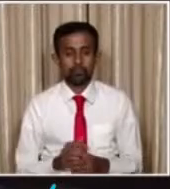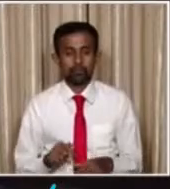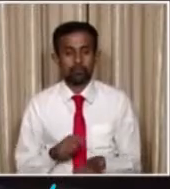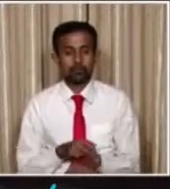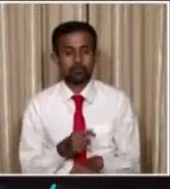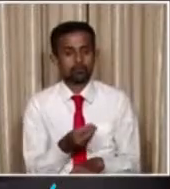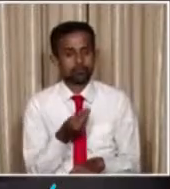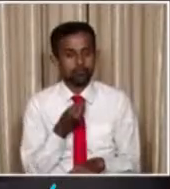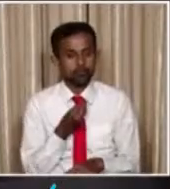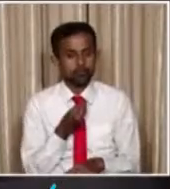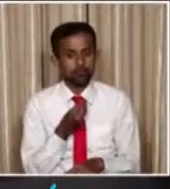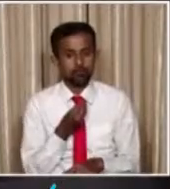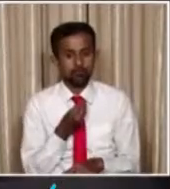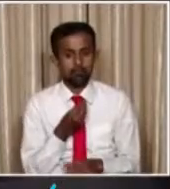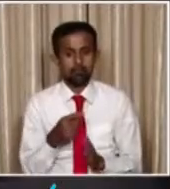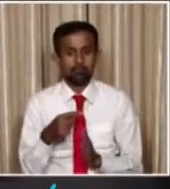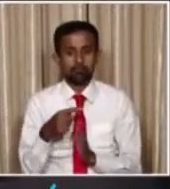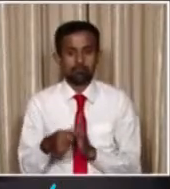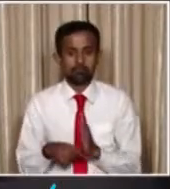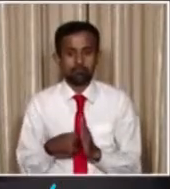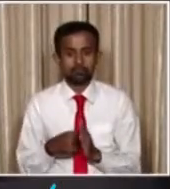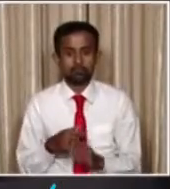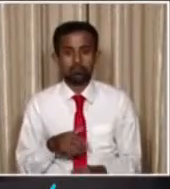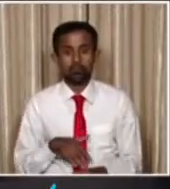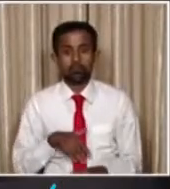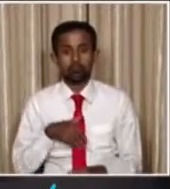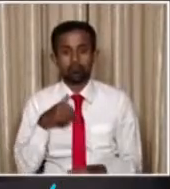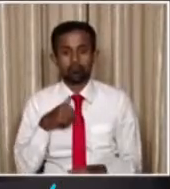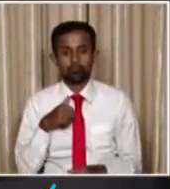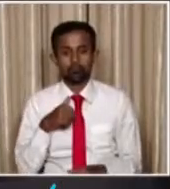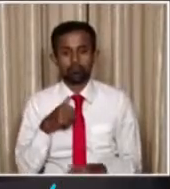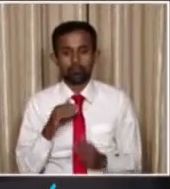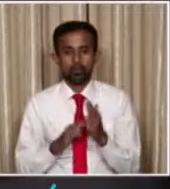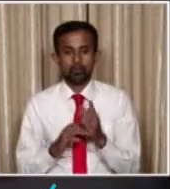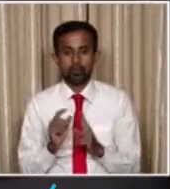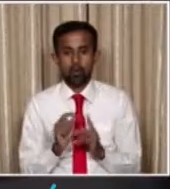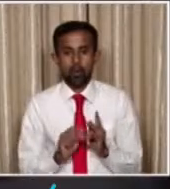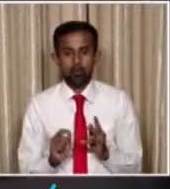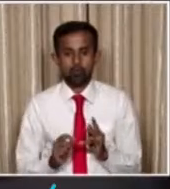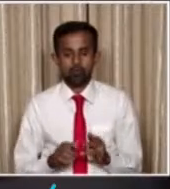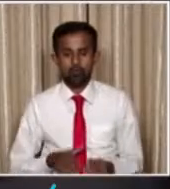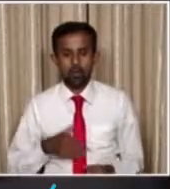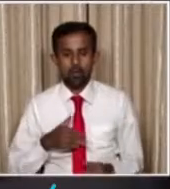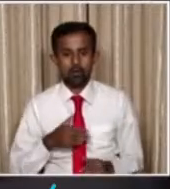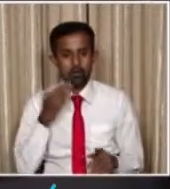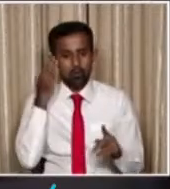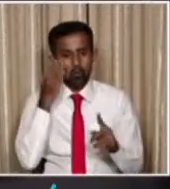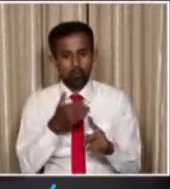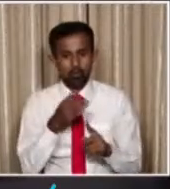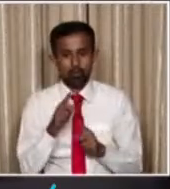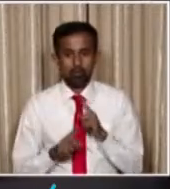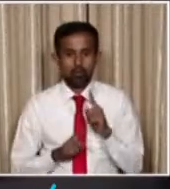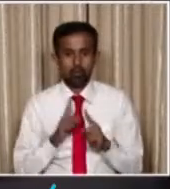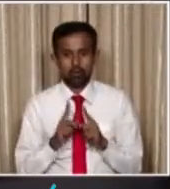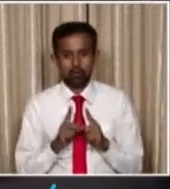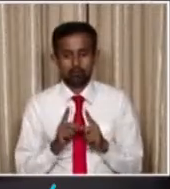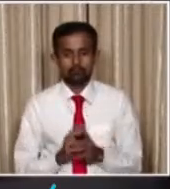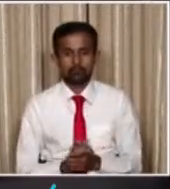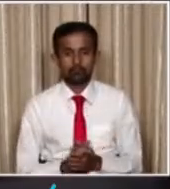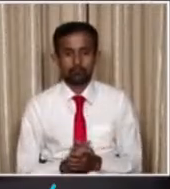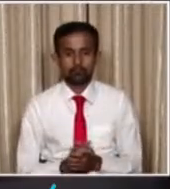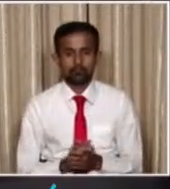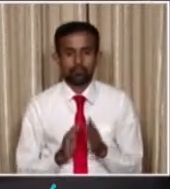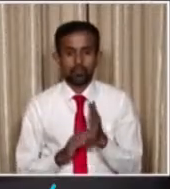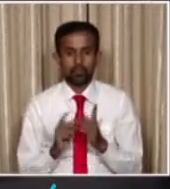බලපාදීම සම්බන්ධව මොකද රටේ ප්‍රධානම අමාත්‍යාංශයක් නැත්නම් ප්‍රධාන විෂයක් සම්බන්ධව කතා කරා. නිසා